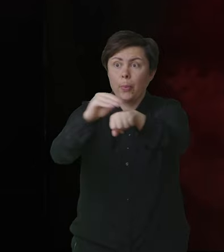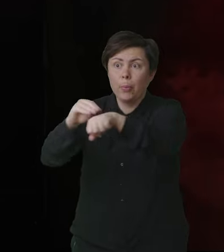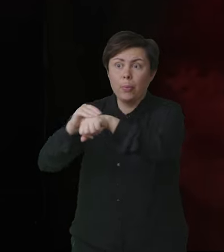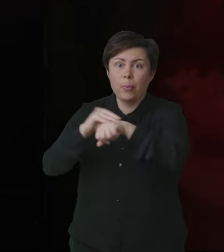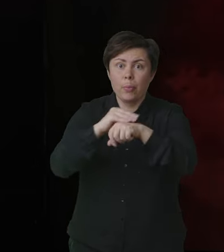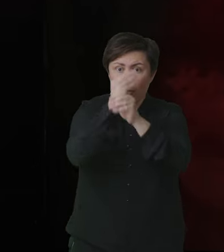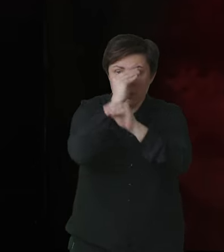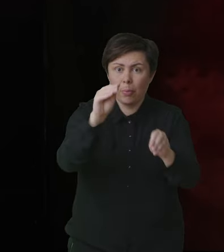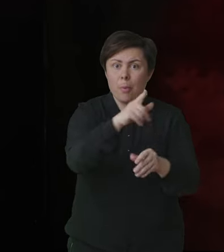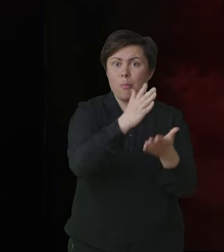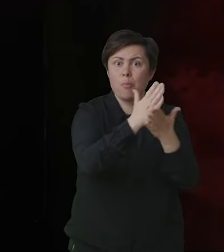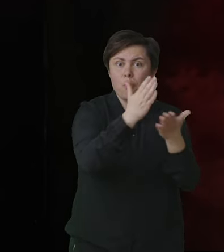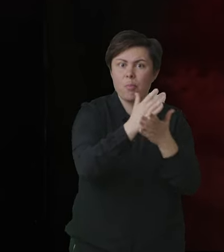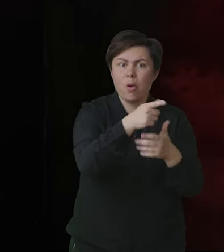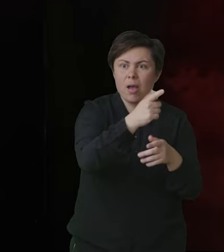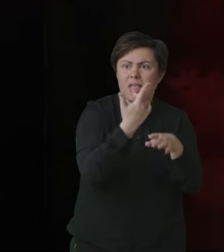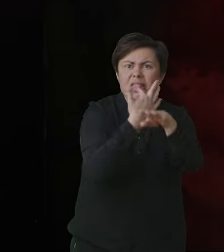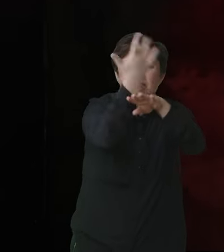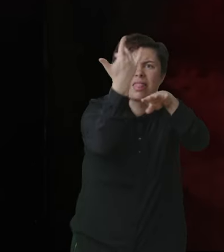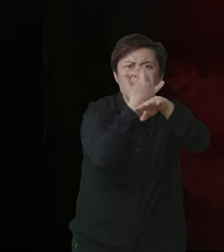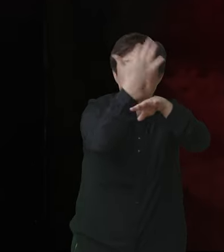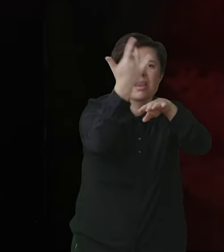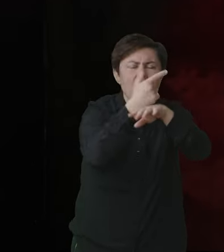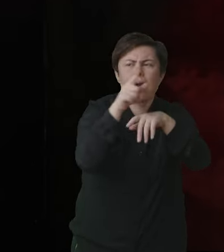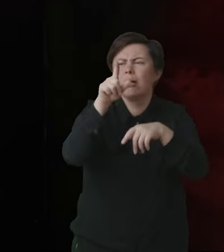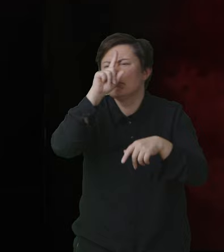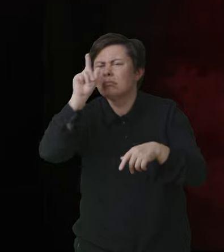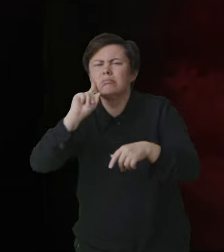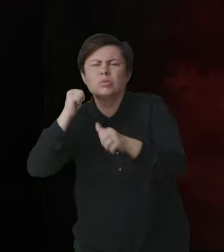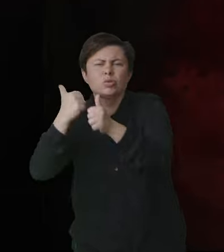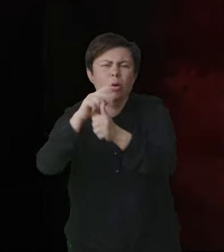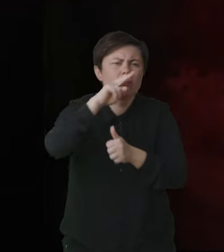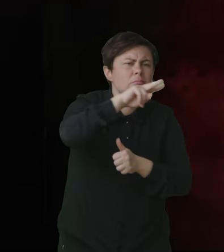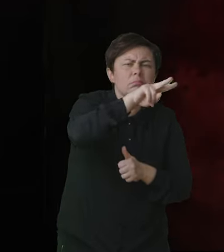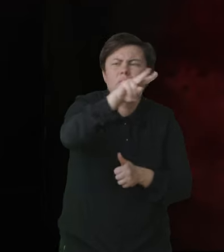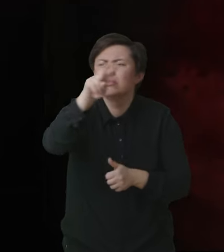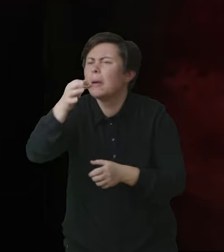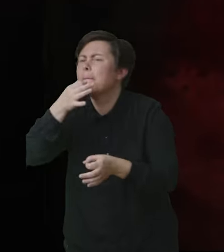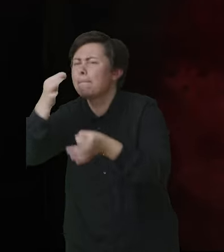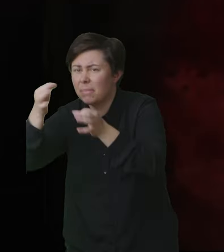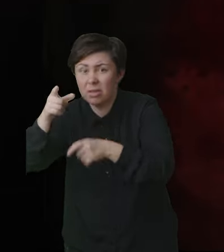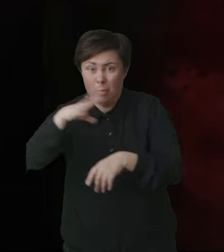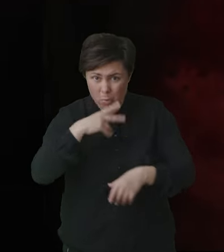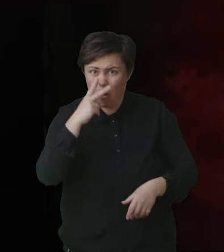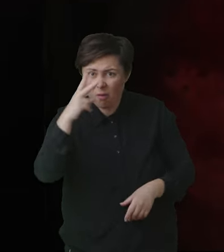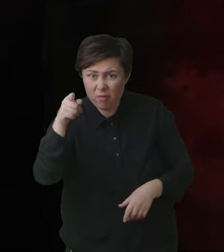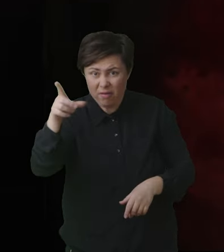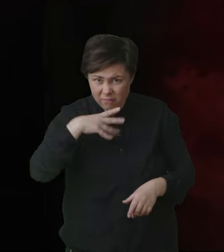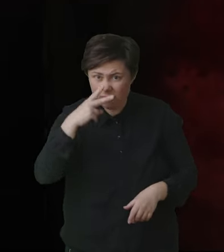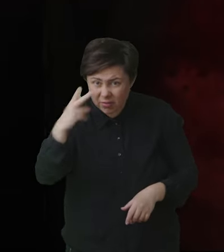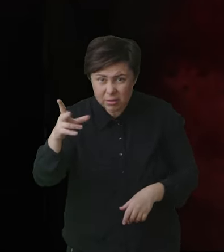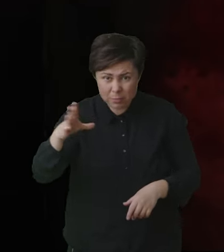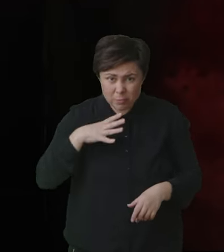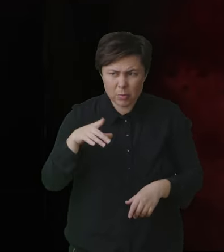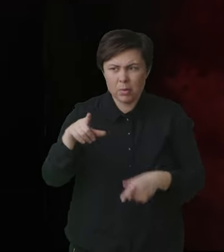leżą te pomocnicy, tak, w trawie. On tak patrzy, zagląda tam, kogoś się pyta, coś mówi. Tego, bo